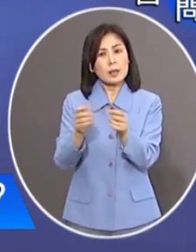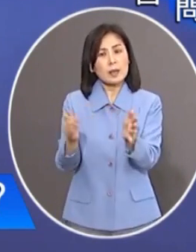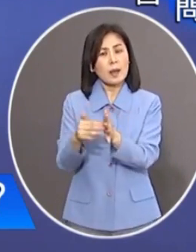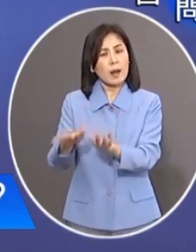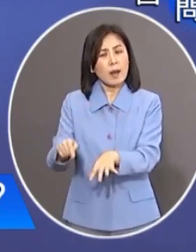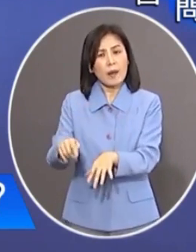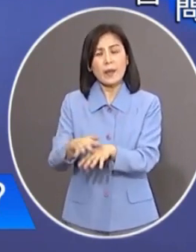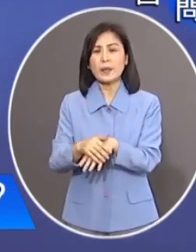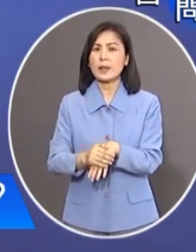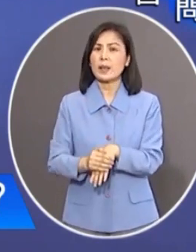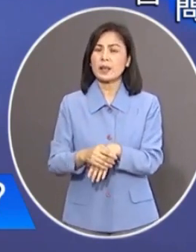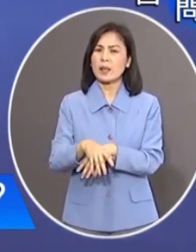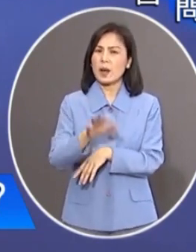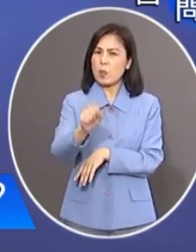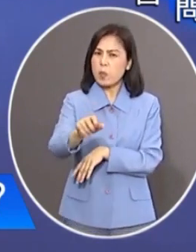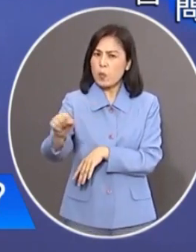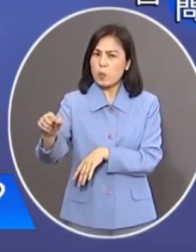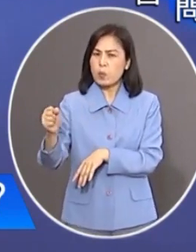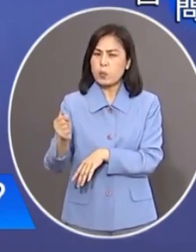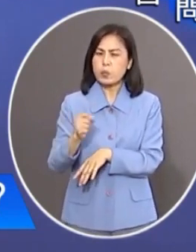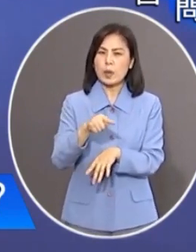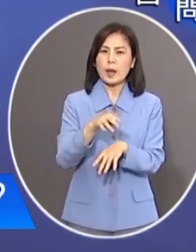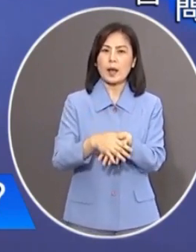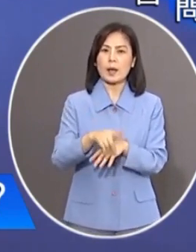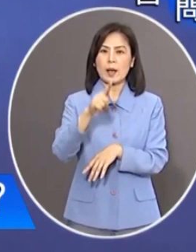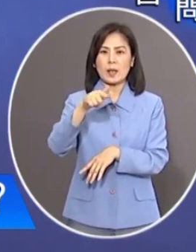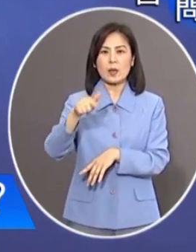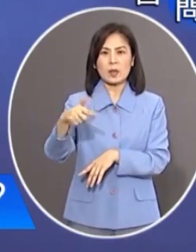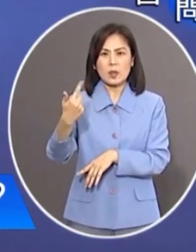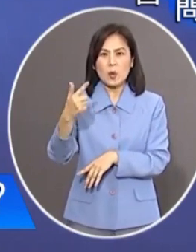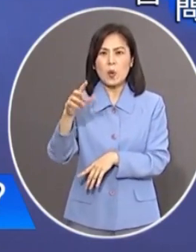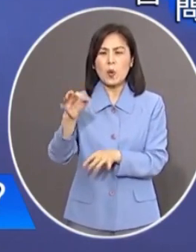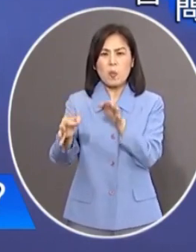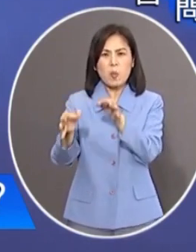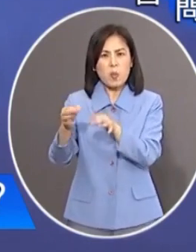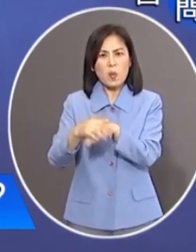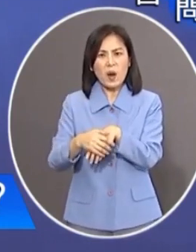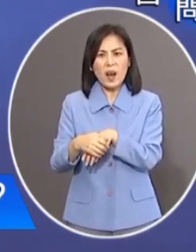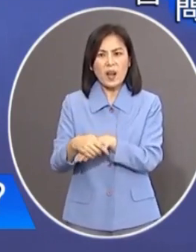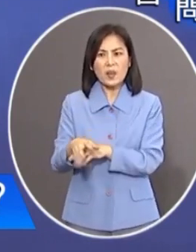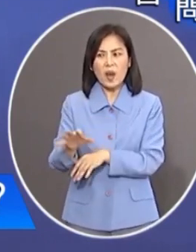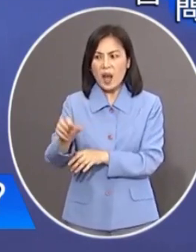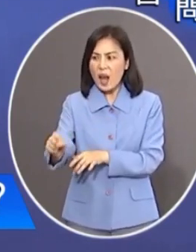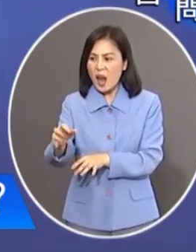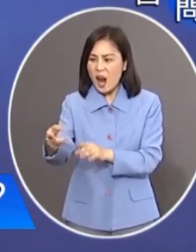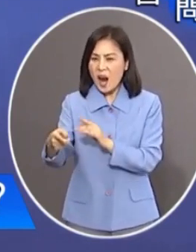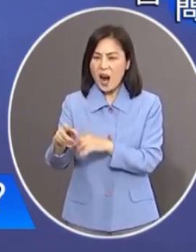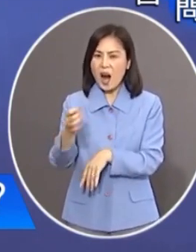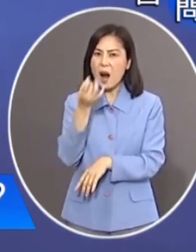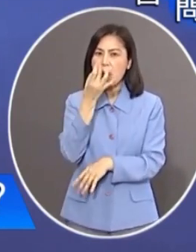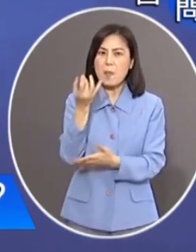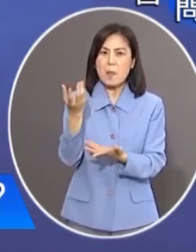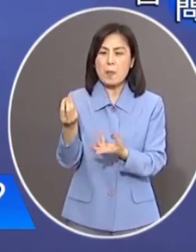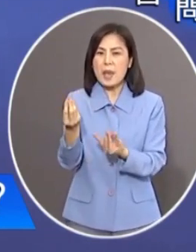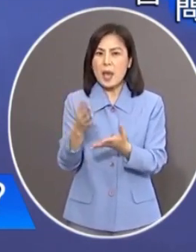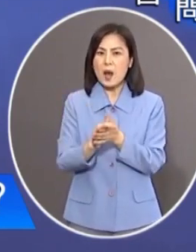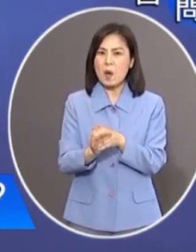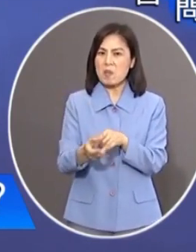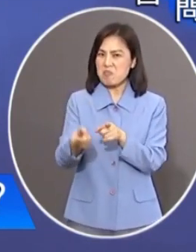毒品居然高达6600公斤，没有查到的黑数呢，保守估计在